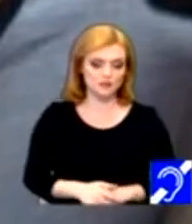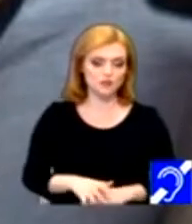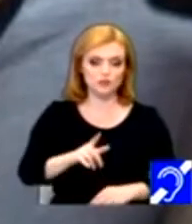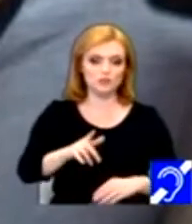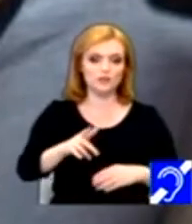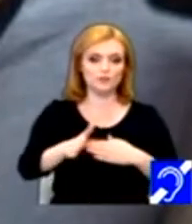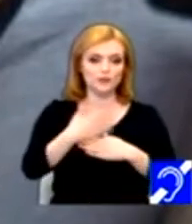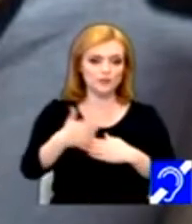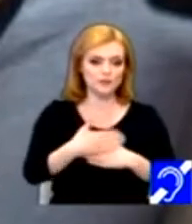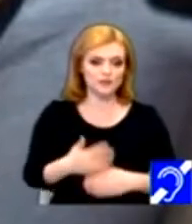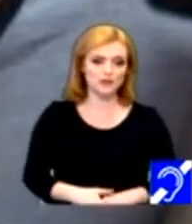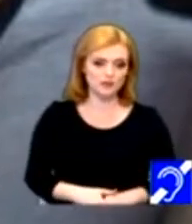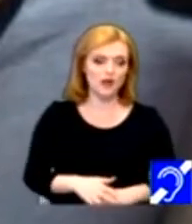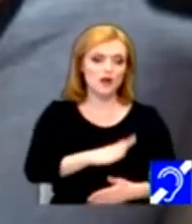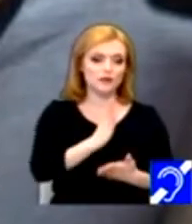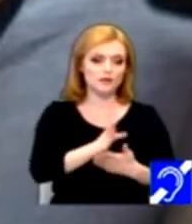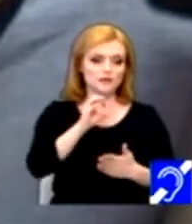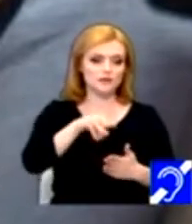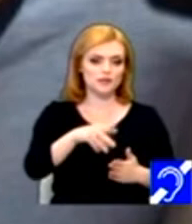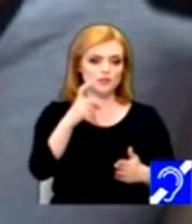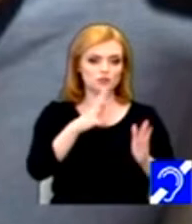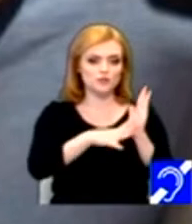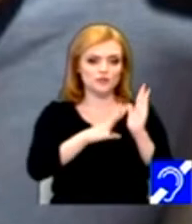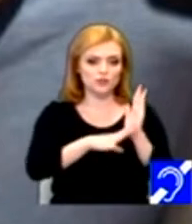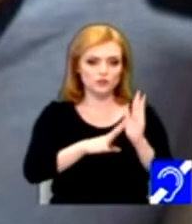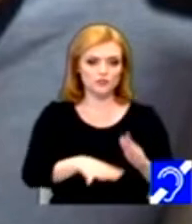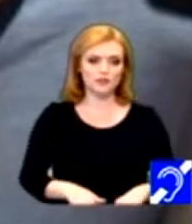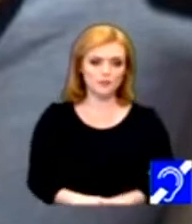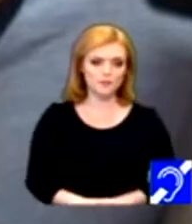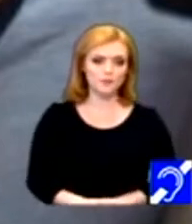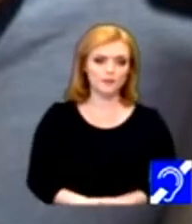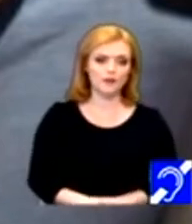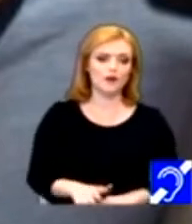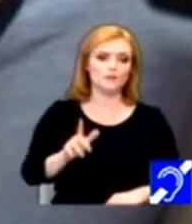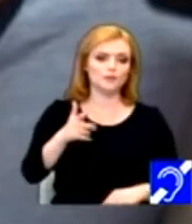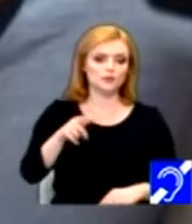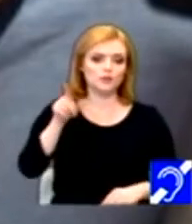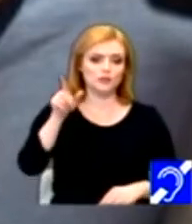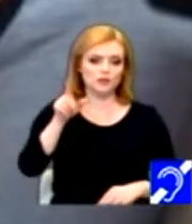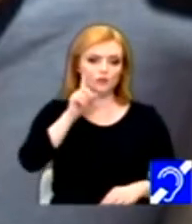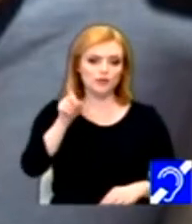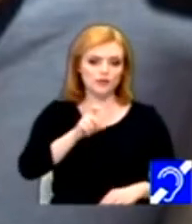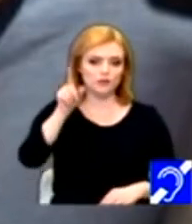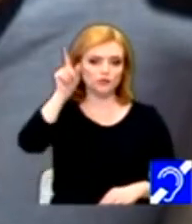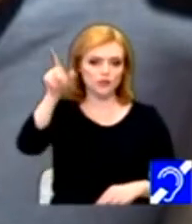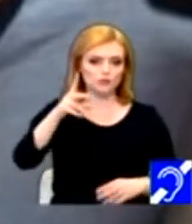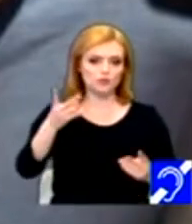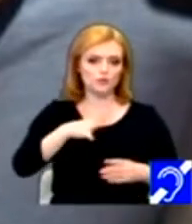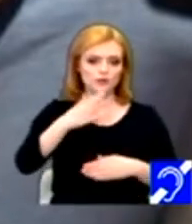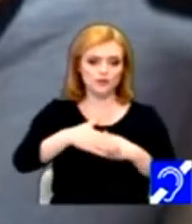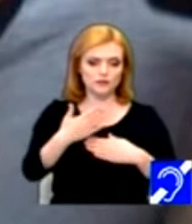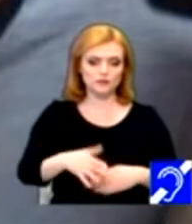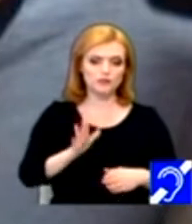190-243 litera B a Codului Penal al Republicii Moldova, din cauza lipsei de consimțământ a Ucrainei pentru tragerea la răspunderea lui Vecea Stav Platon